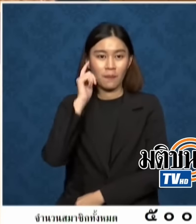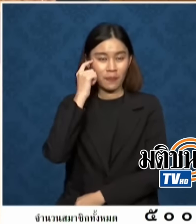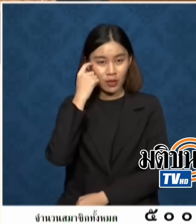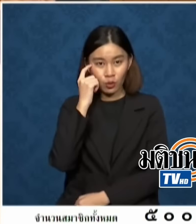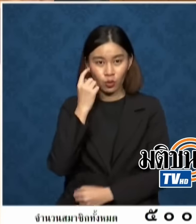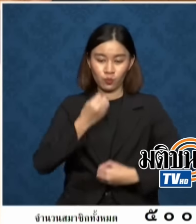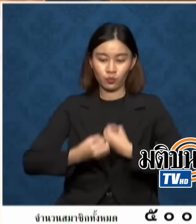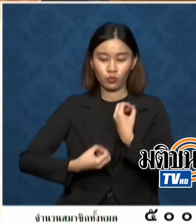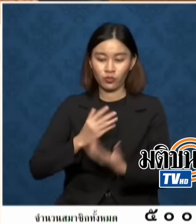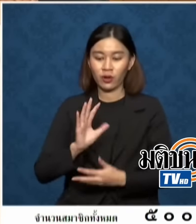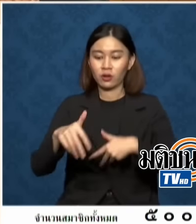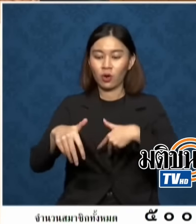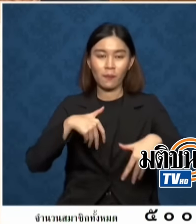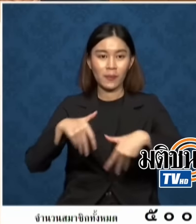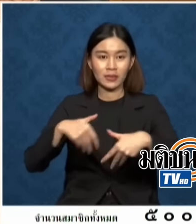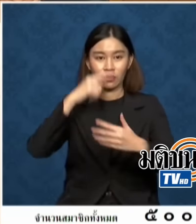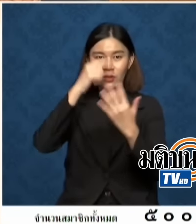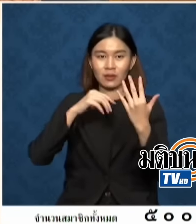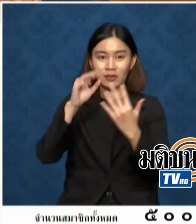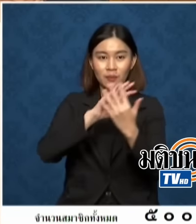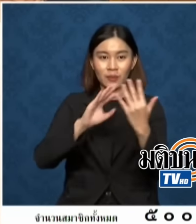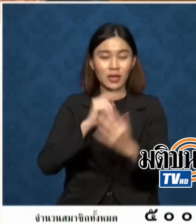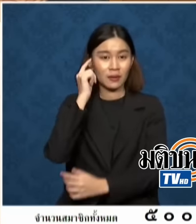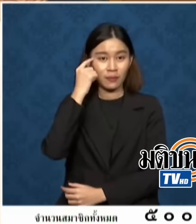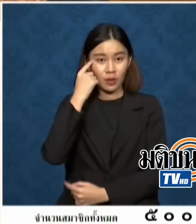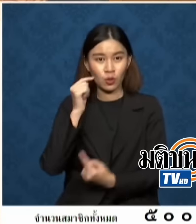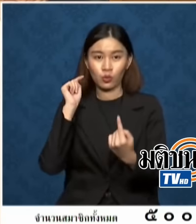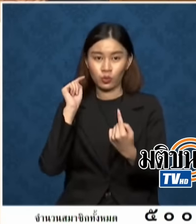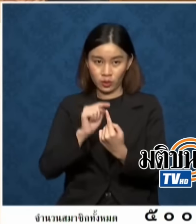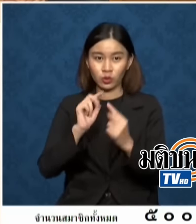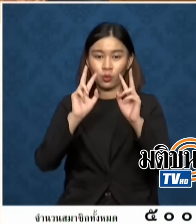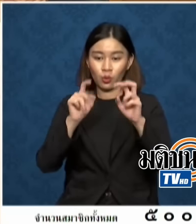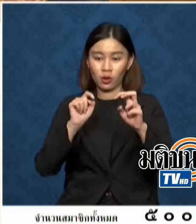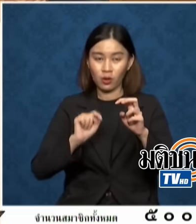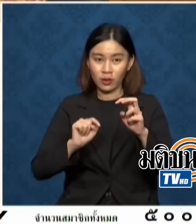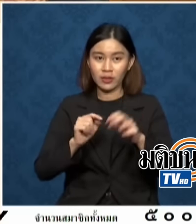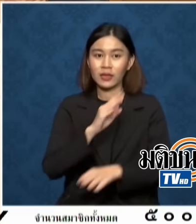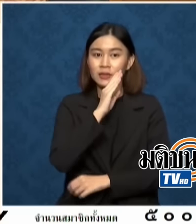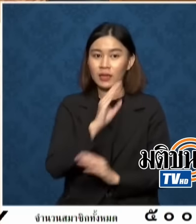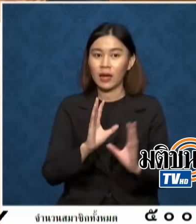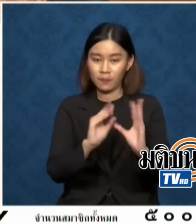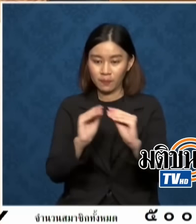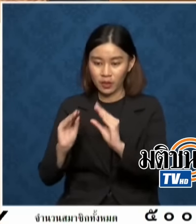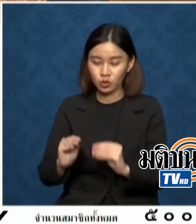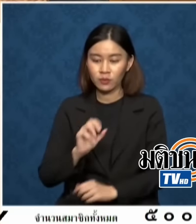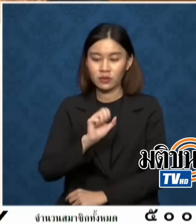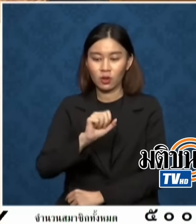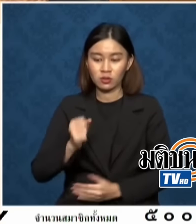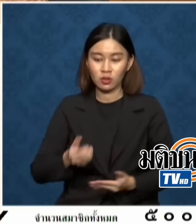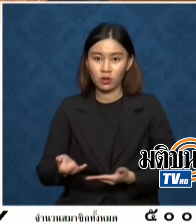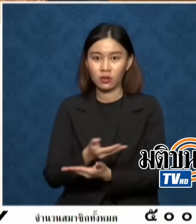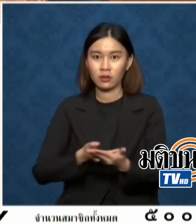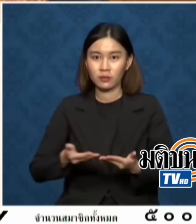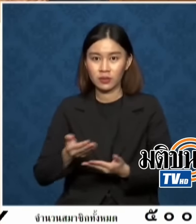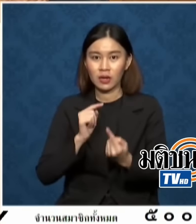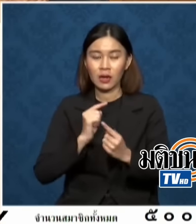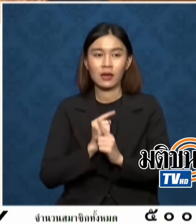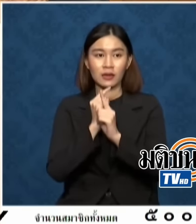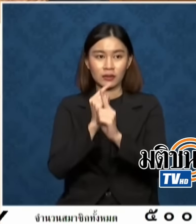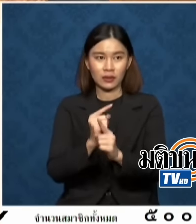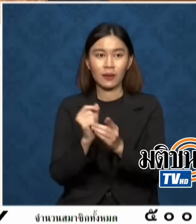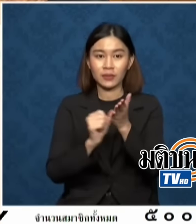เห็นของประชาชนส่วนใหญ่ของประเทศต่อประเด็นเรื่องดังกล่าวหากที่ประชุมสภาพิจารณาเห็นชอบตามข้อส